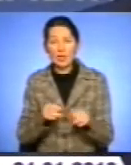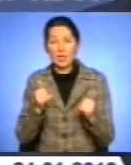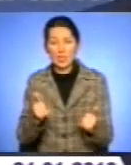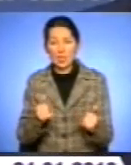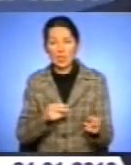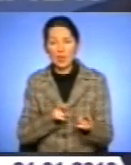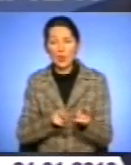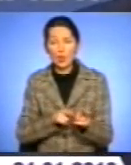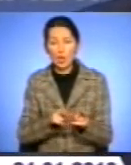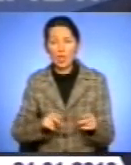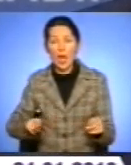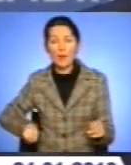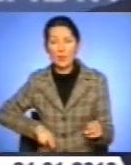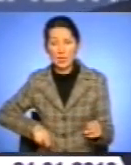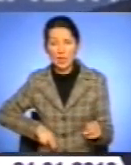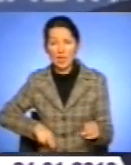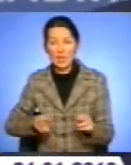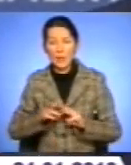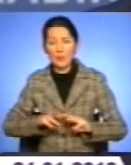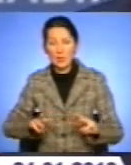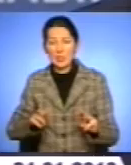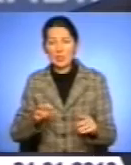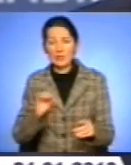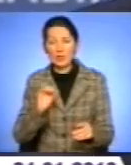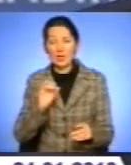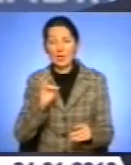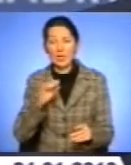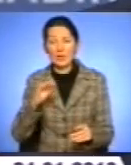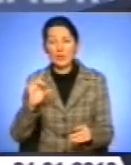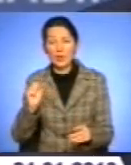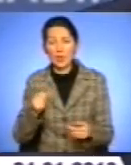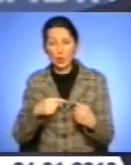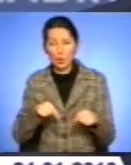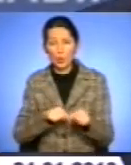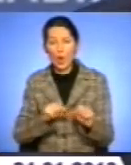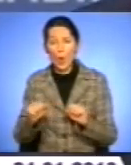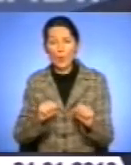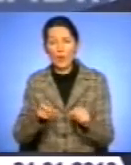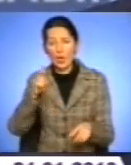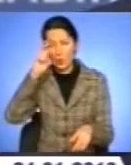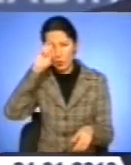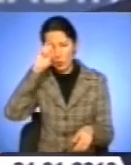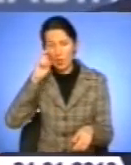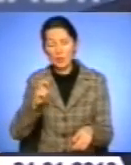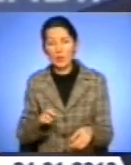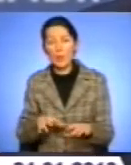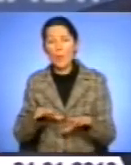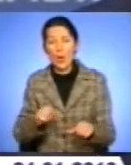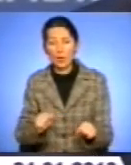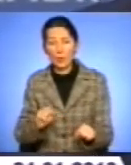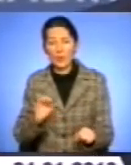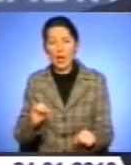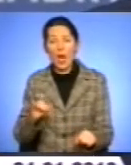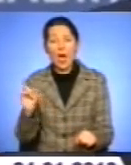залізничного транспорту не передается в основной фонд акционерного общества, а передается на правах